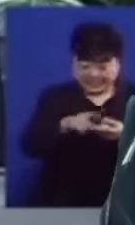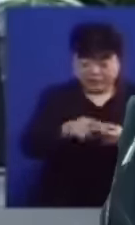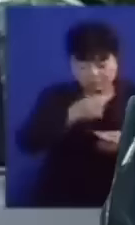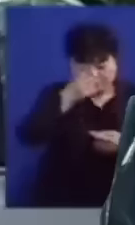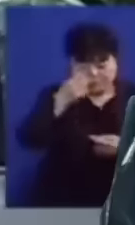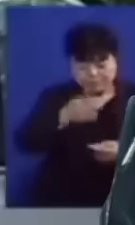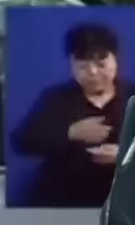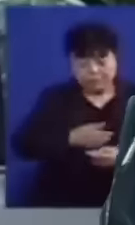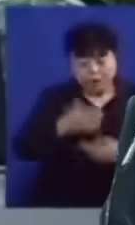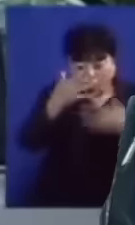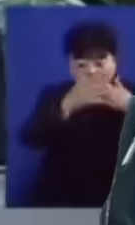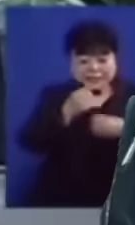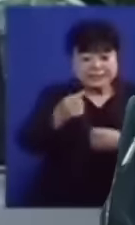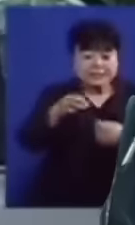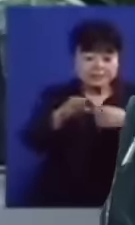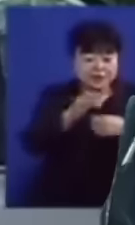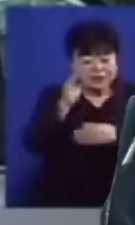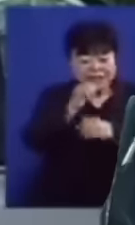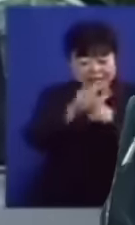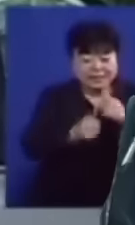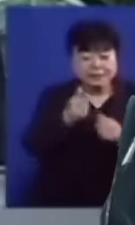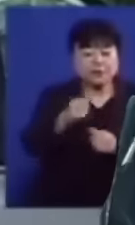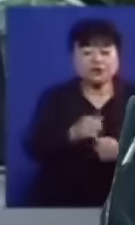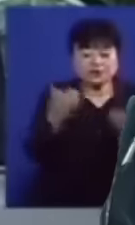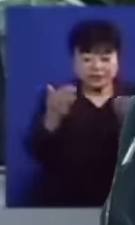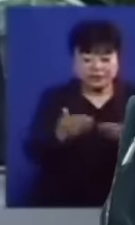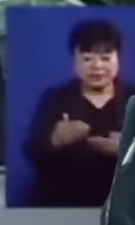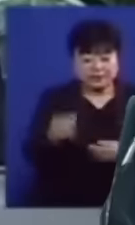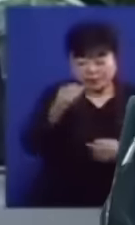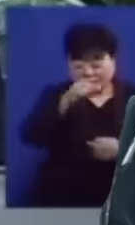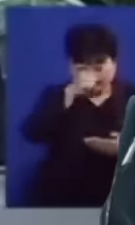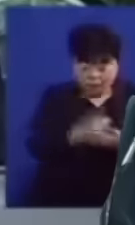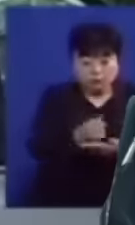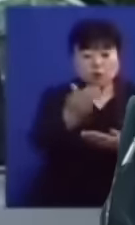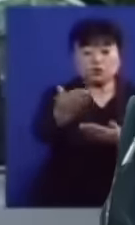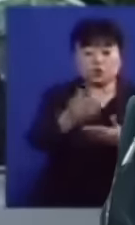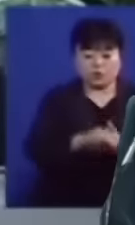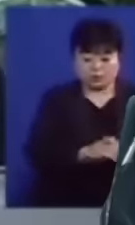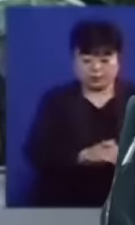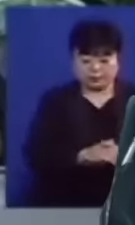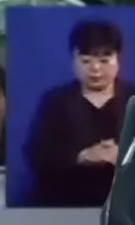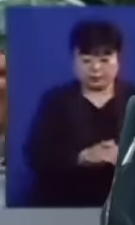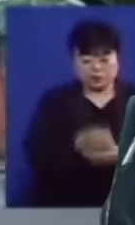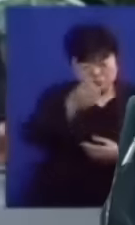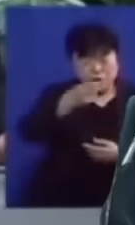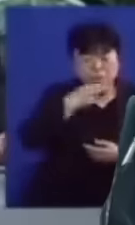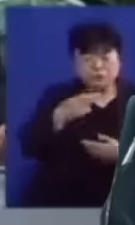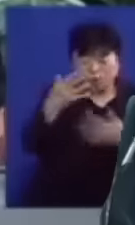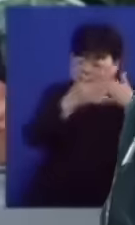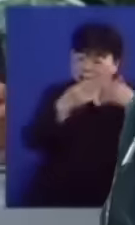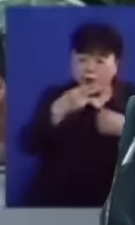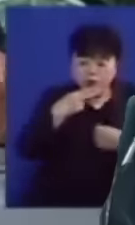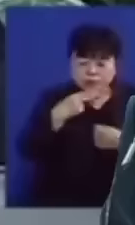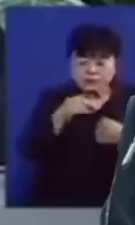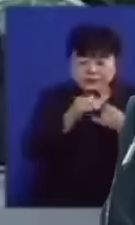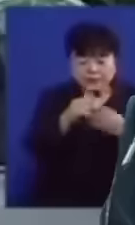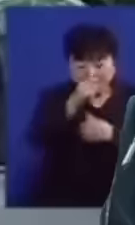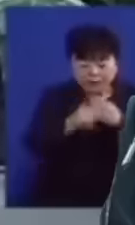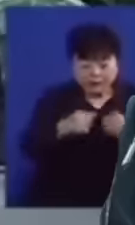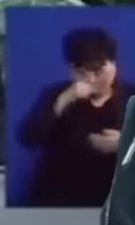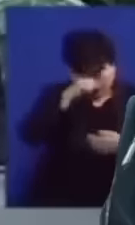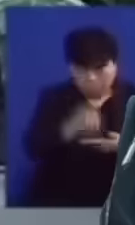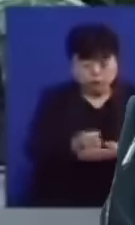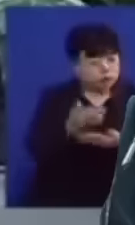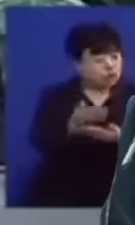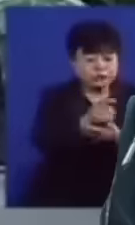꿈과 환상을 가진 사람은 하나님이 모든 일에 형통케 해주는 것입니다. 꿈이 없고 환상이 없는 사람은 하나님이